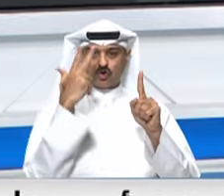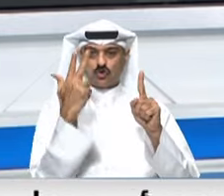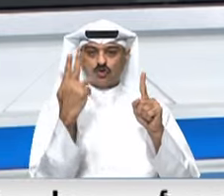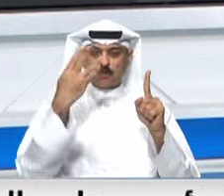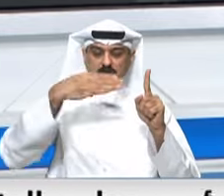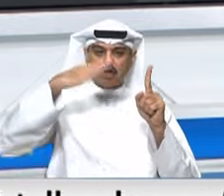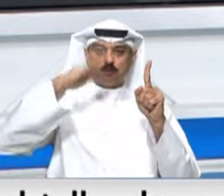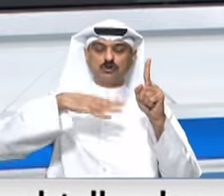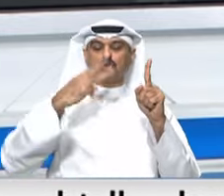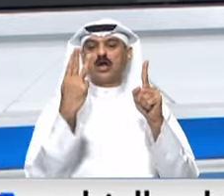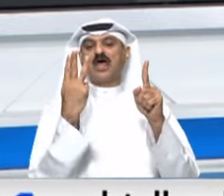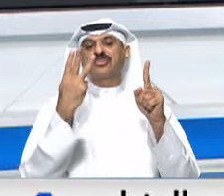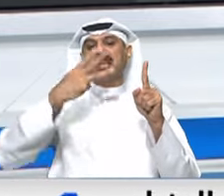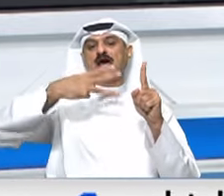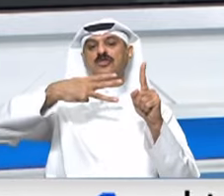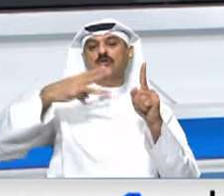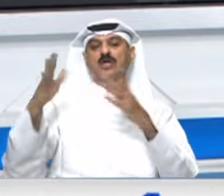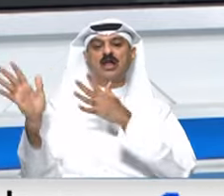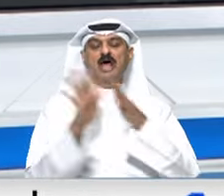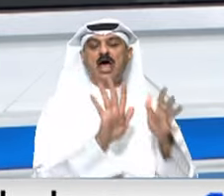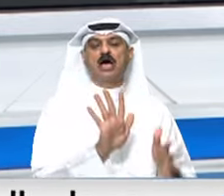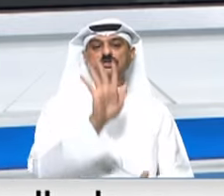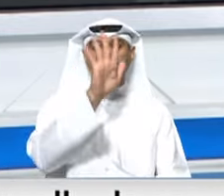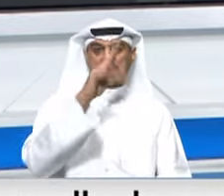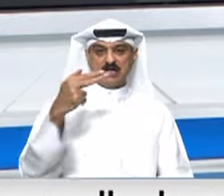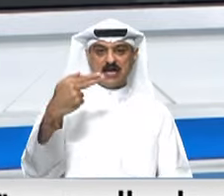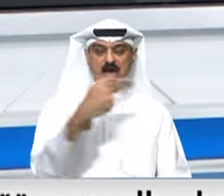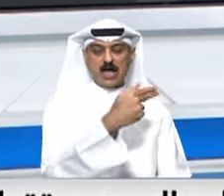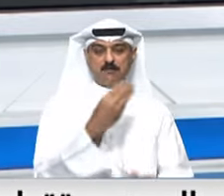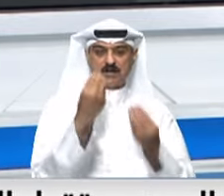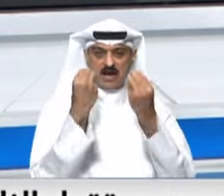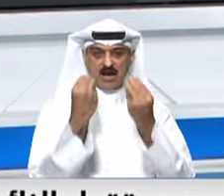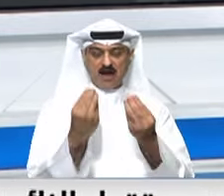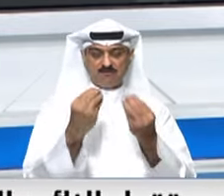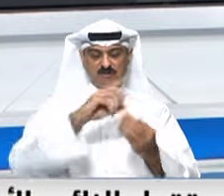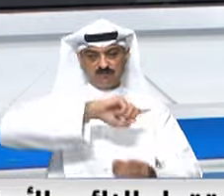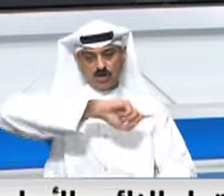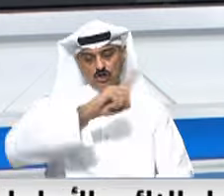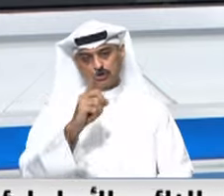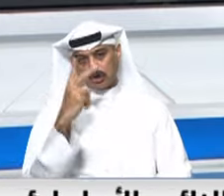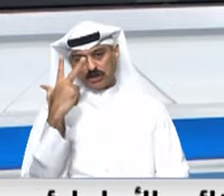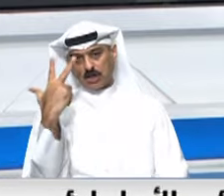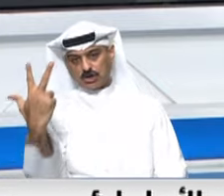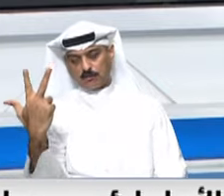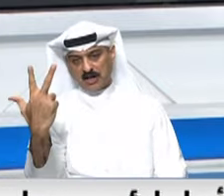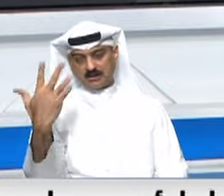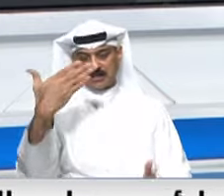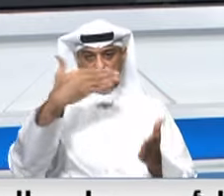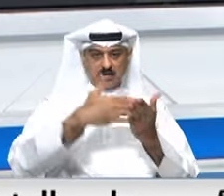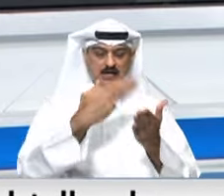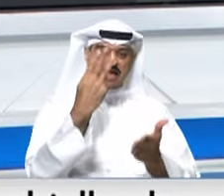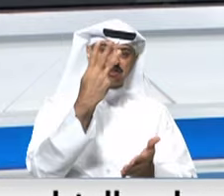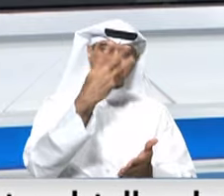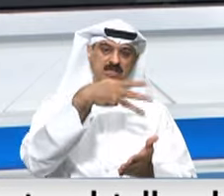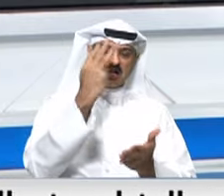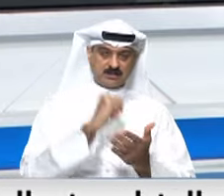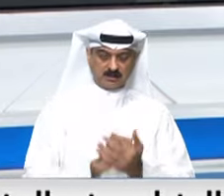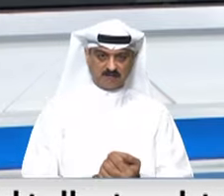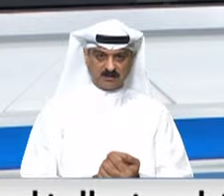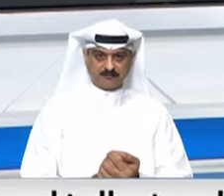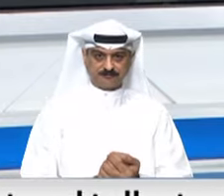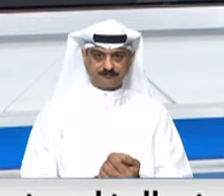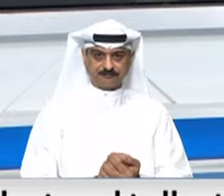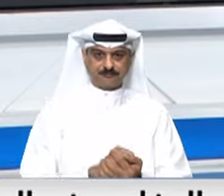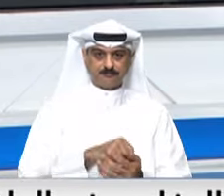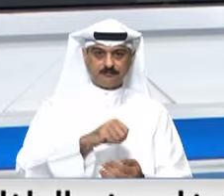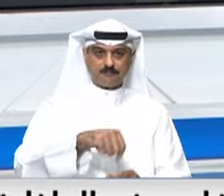33 وهواء شمالي غربي خفيف الى معتدل خلال النهار وايضا خلال المساء من 8 الى 30 م في الساعه حول هذه المعدلات بسرعه ايضا خلال مساء